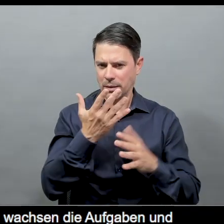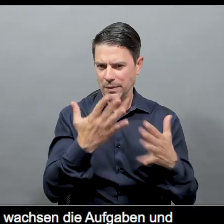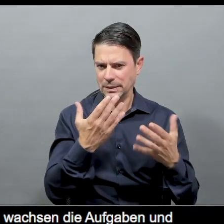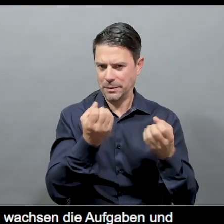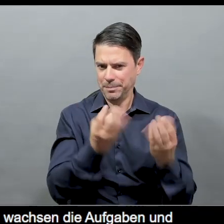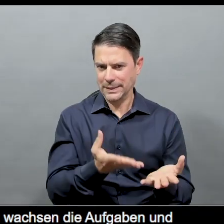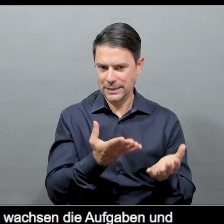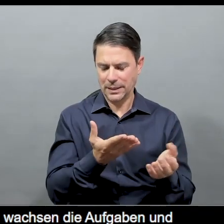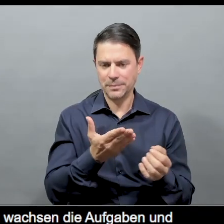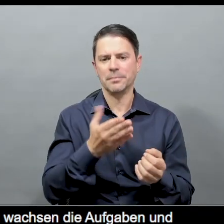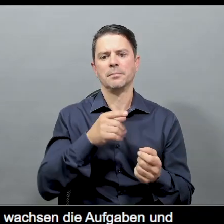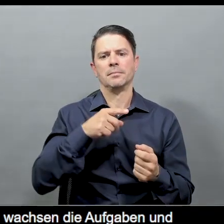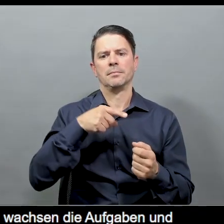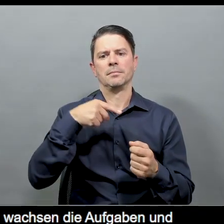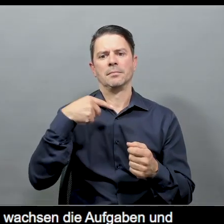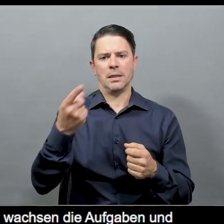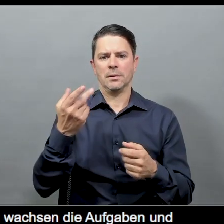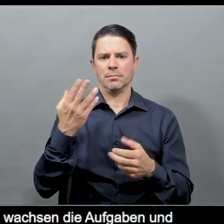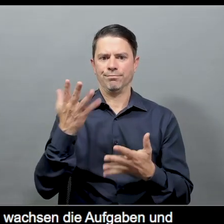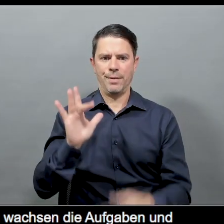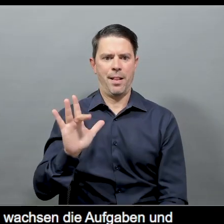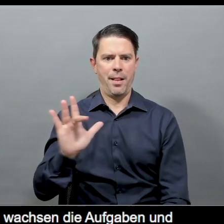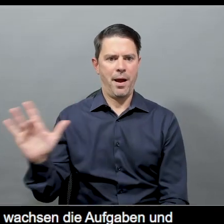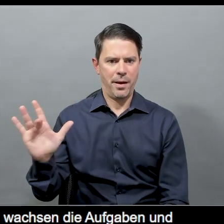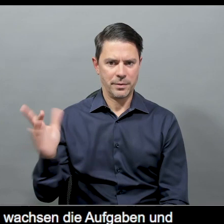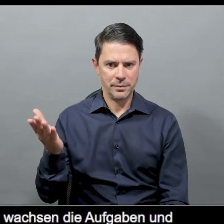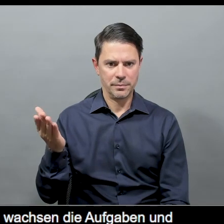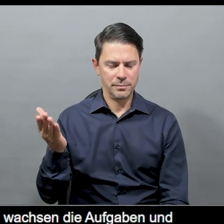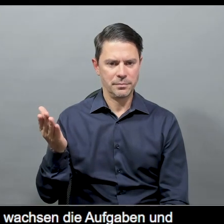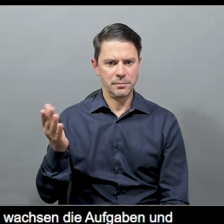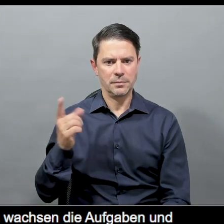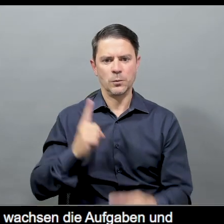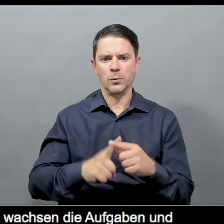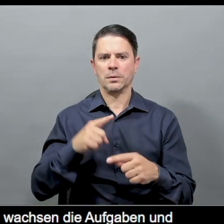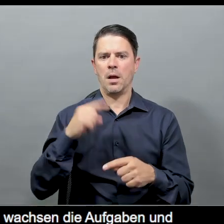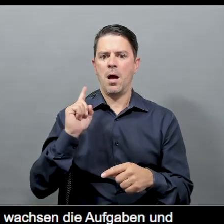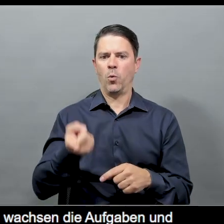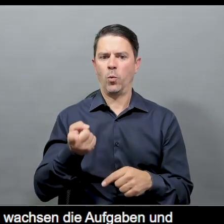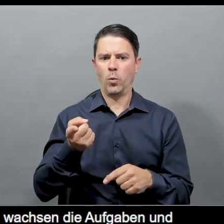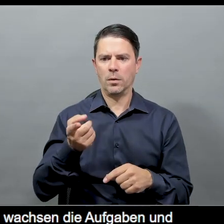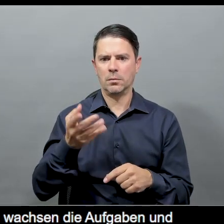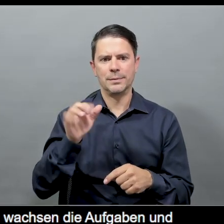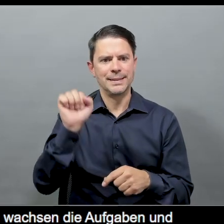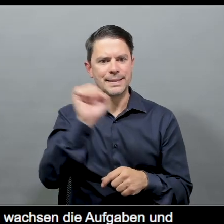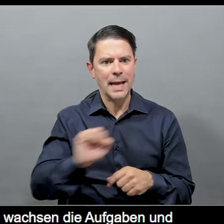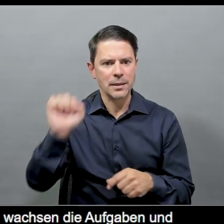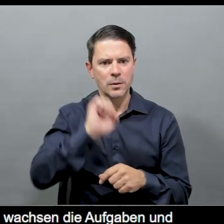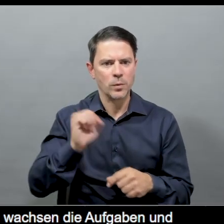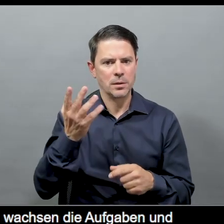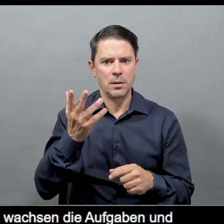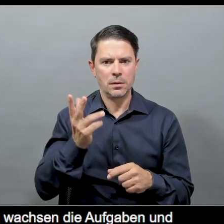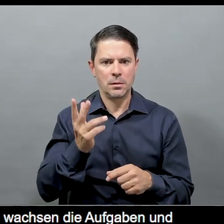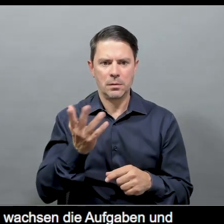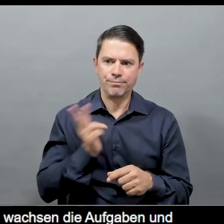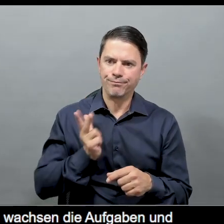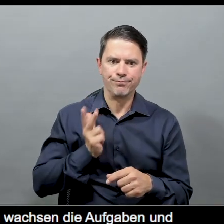besteht. Ich will noch mal ganz deutlich sagen, der Sanierungsstau in der Studentenstadt Freimann ist nicht aus einem Mangel an staatlicher Unterstützung